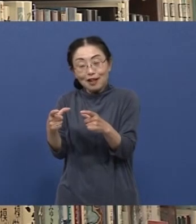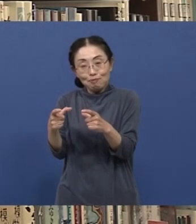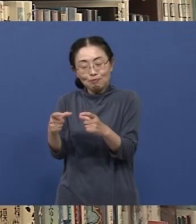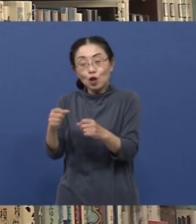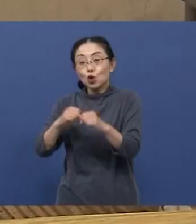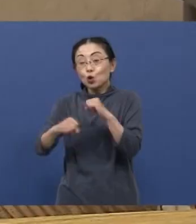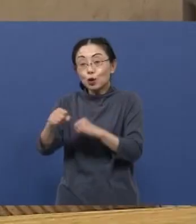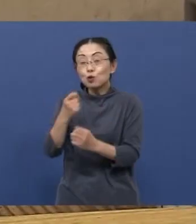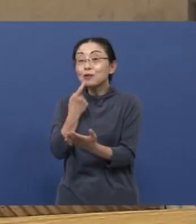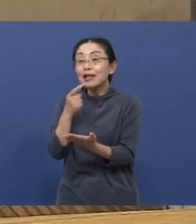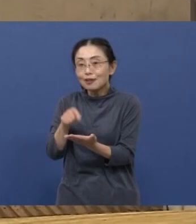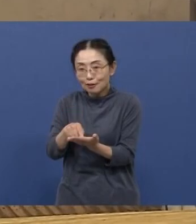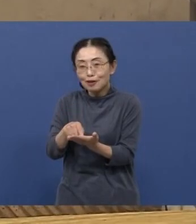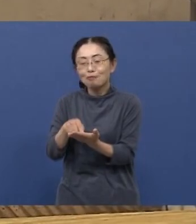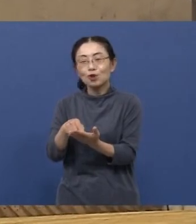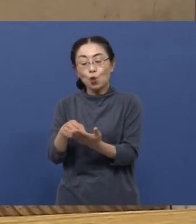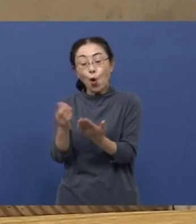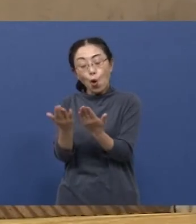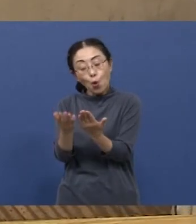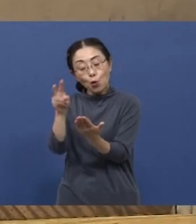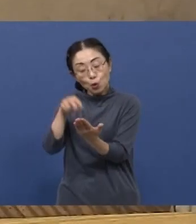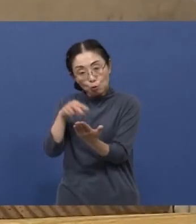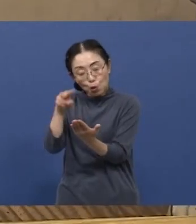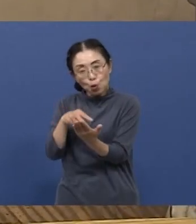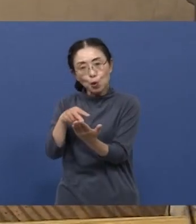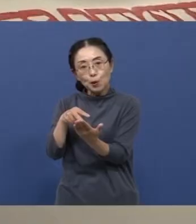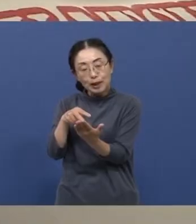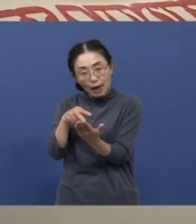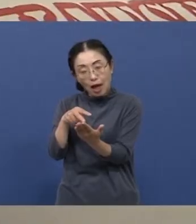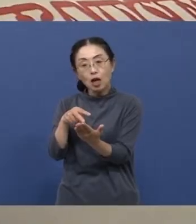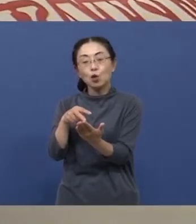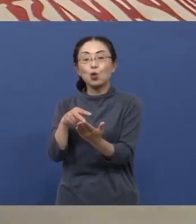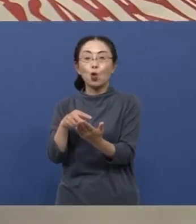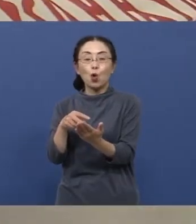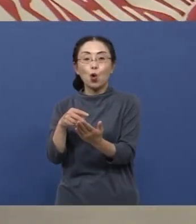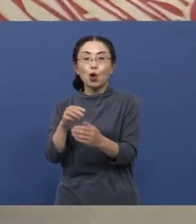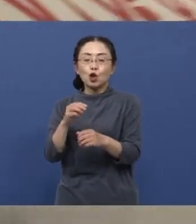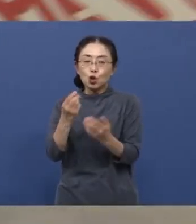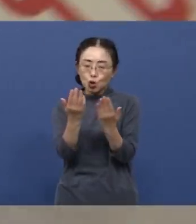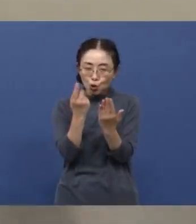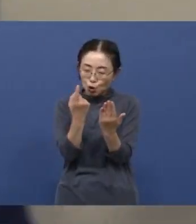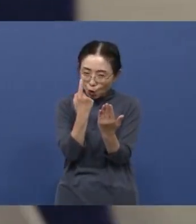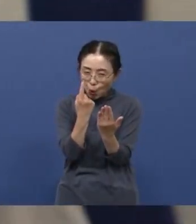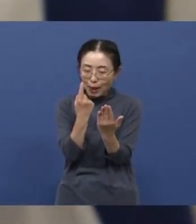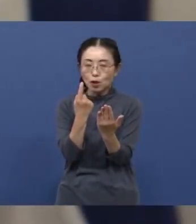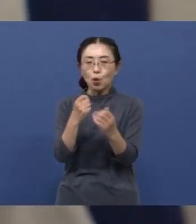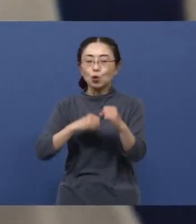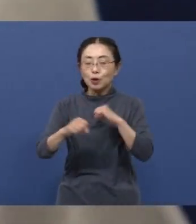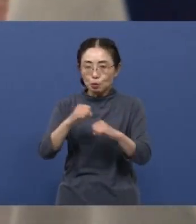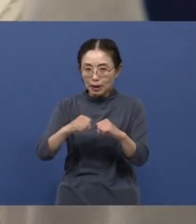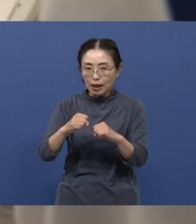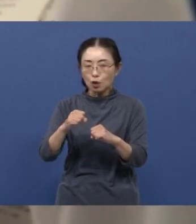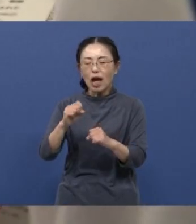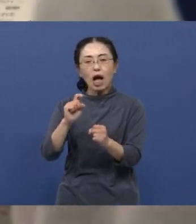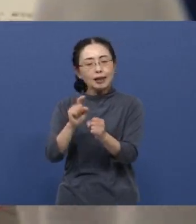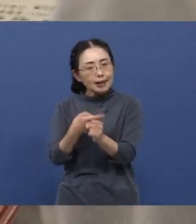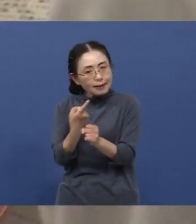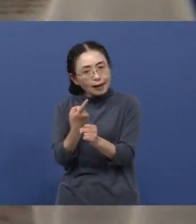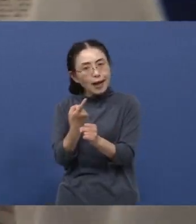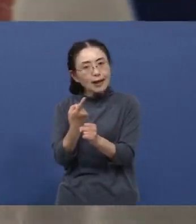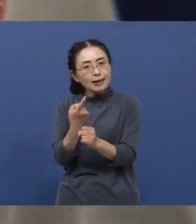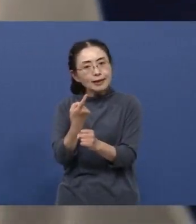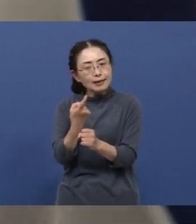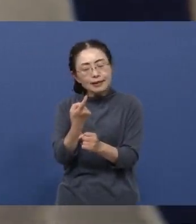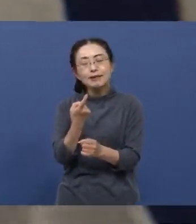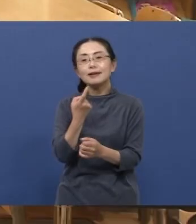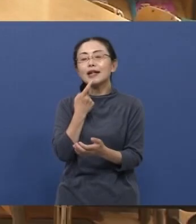すいんですよね。でその本を読むことによって授業への取り組み方だとか最初の入り方だとか、そういうもので